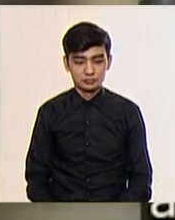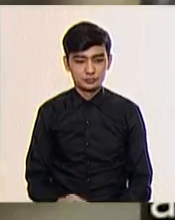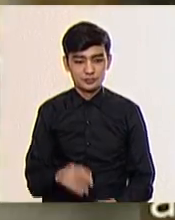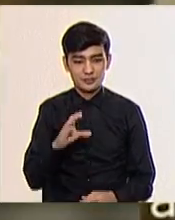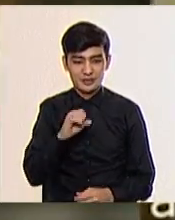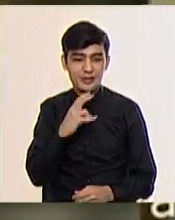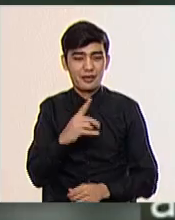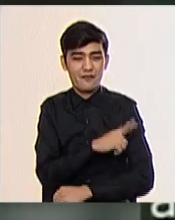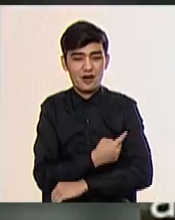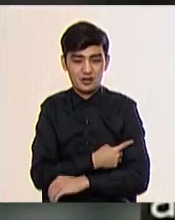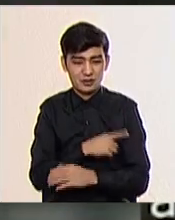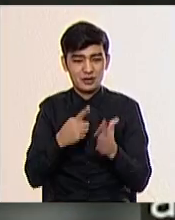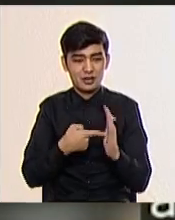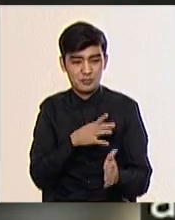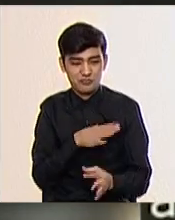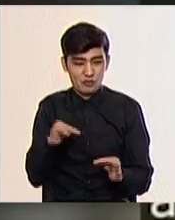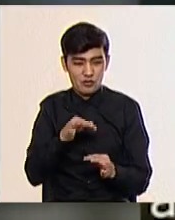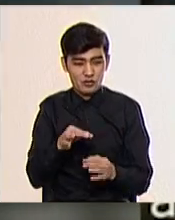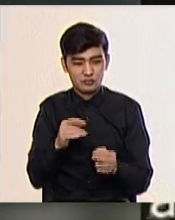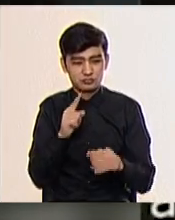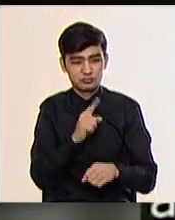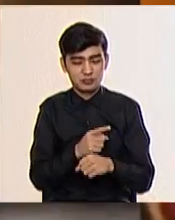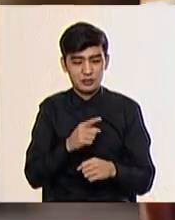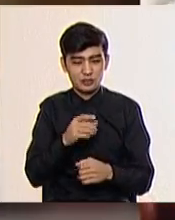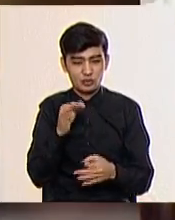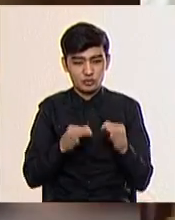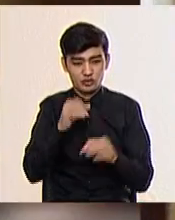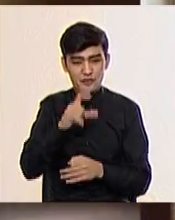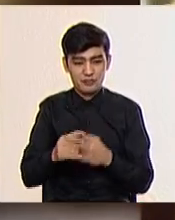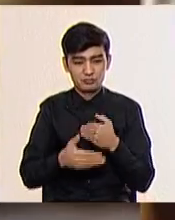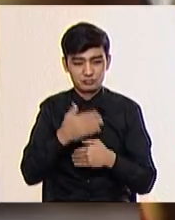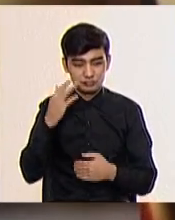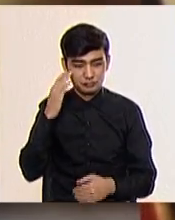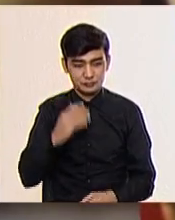Санитарные врачи требуют привлечь к дисциплинарной ответственности судью.